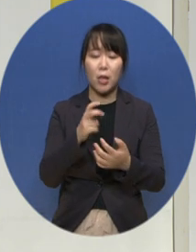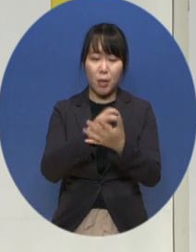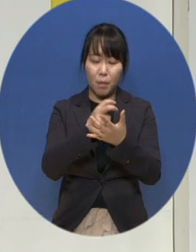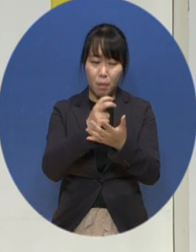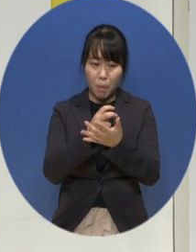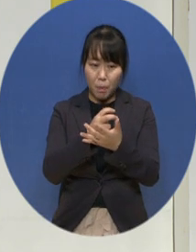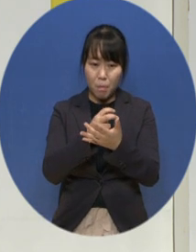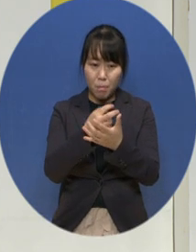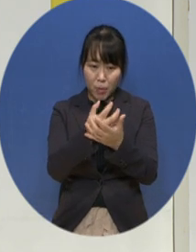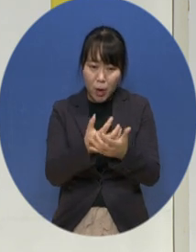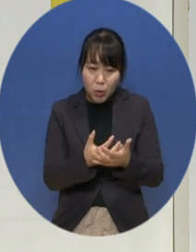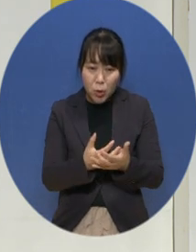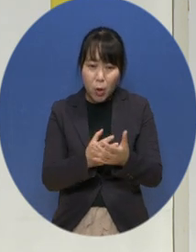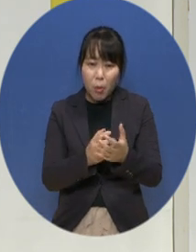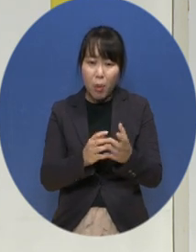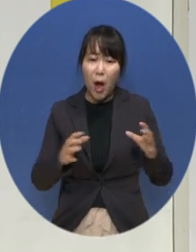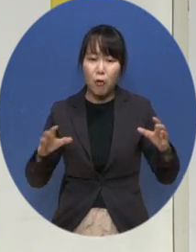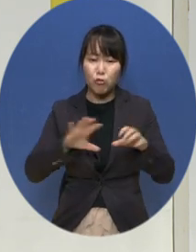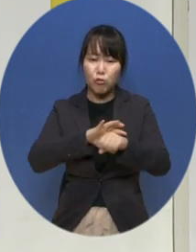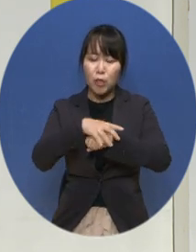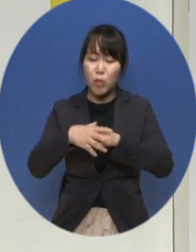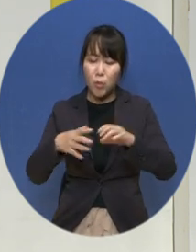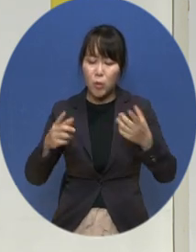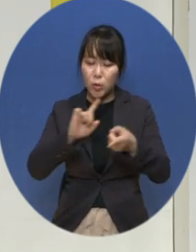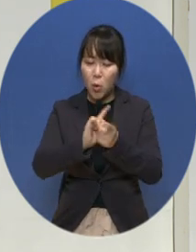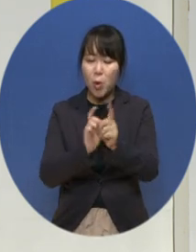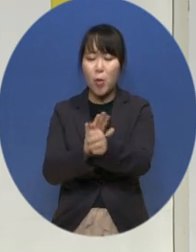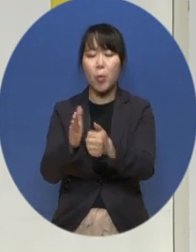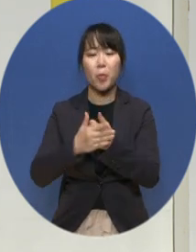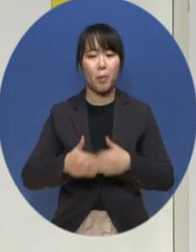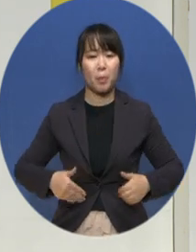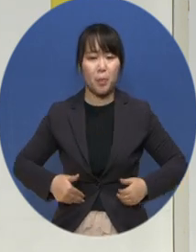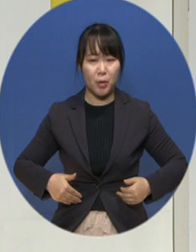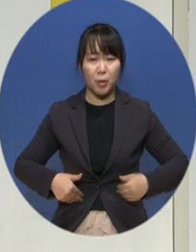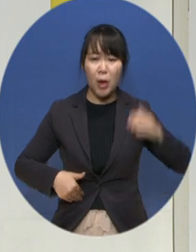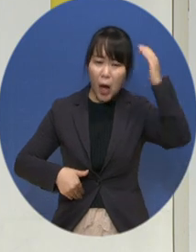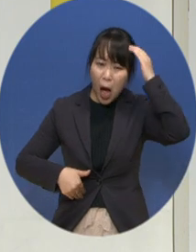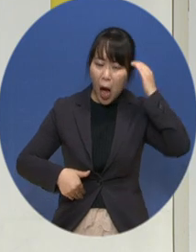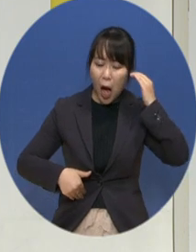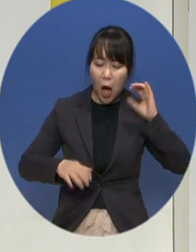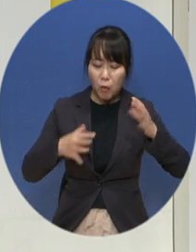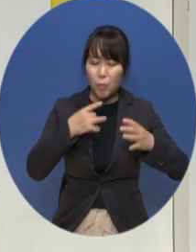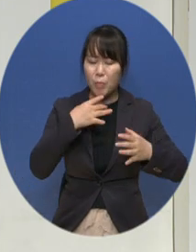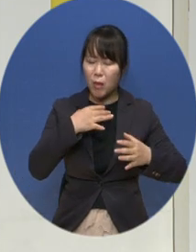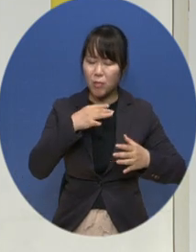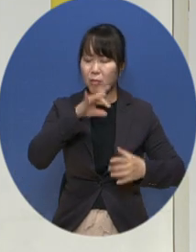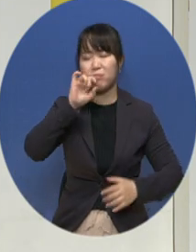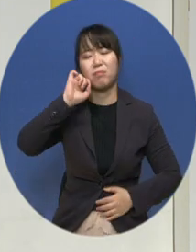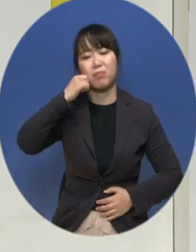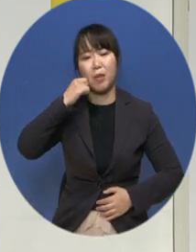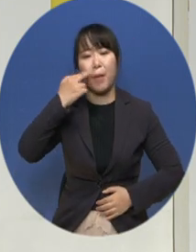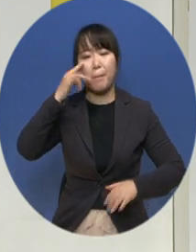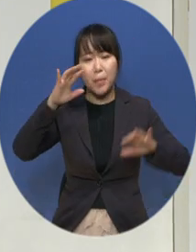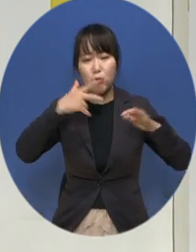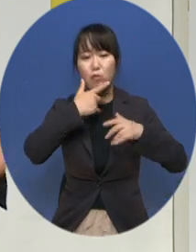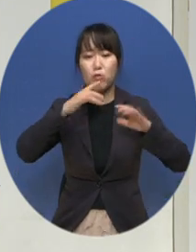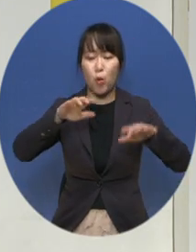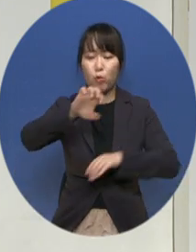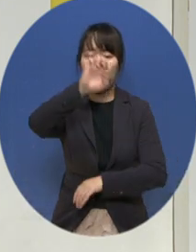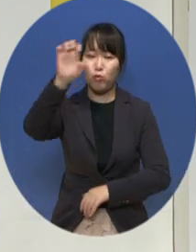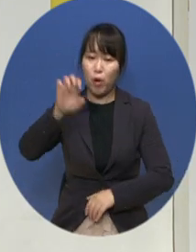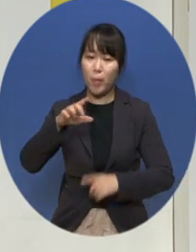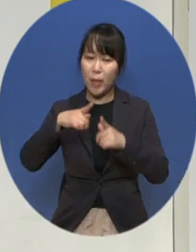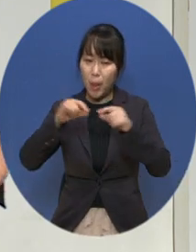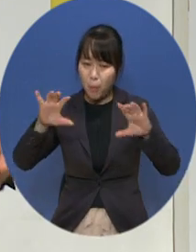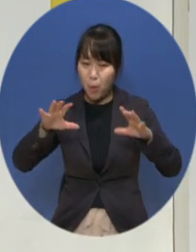않은 것이 국제적 공부가 좀 공조가 좀 필요하겠죠 그렇게 해라 혼잣말로 안되고 내내 미국 영국 5